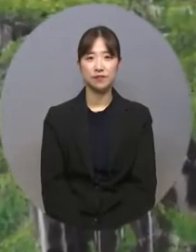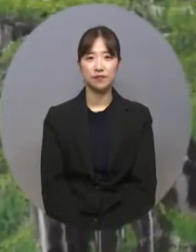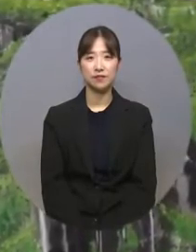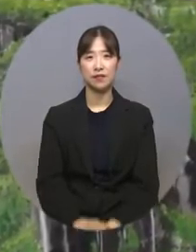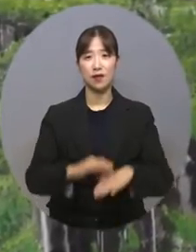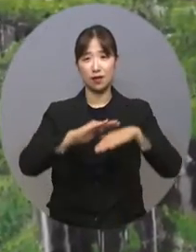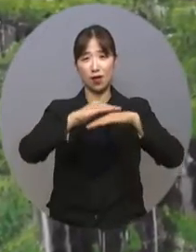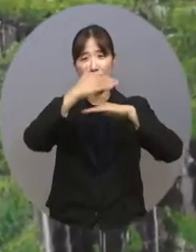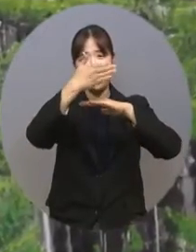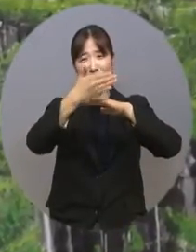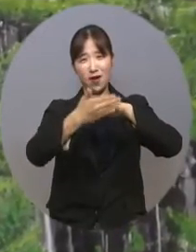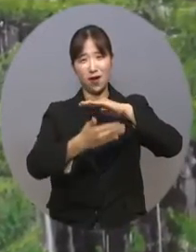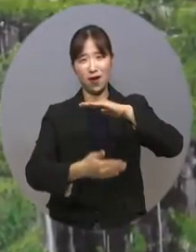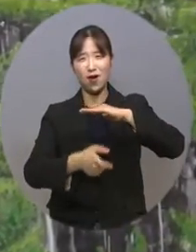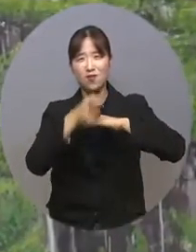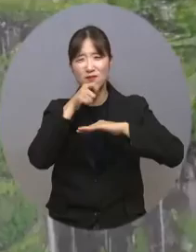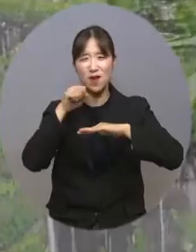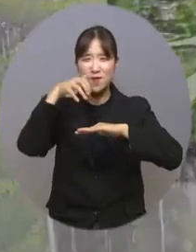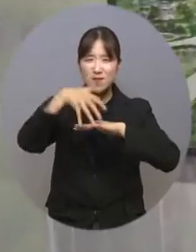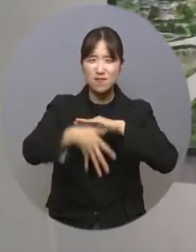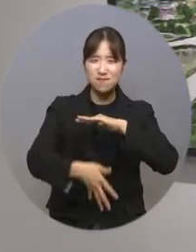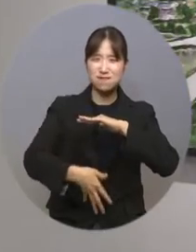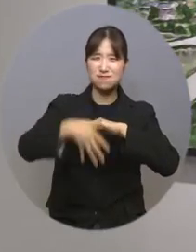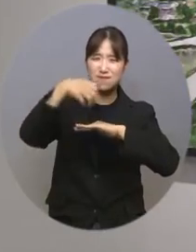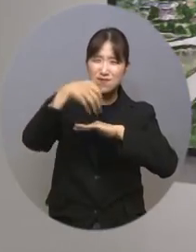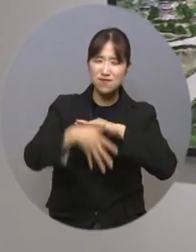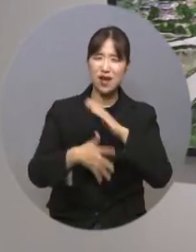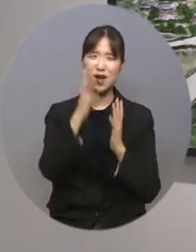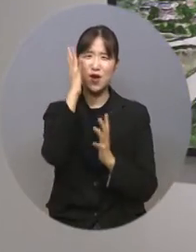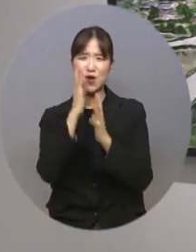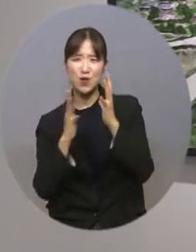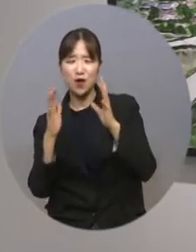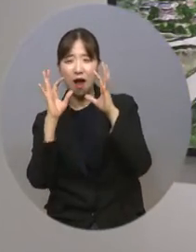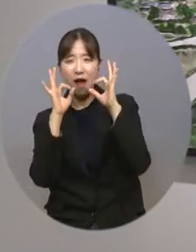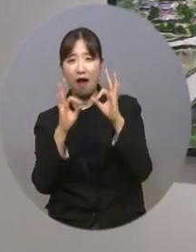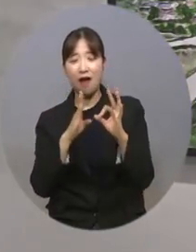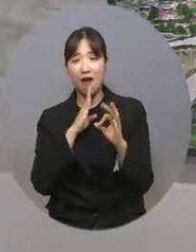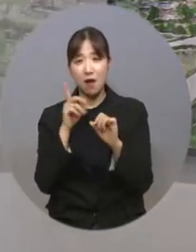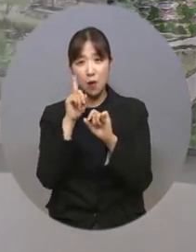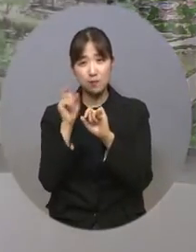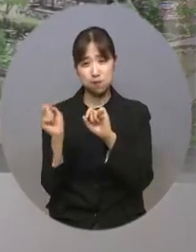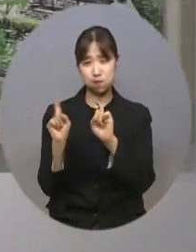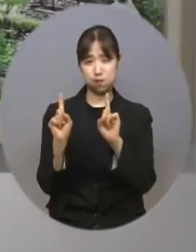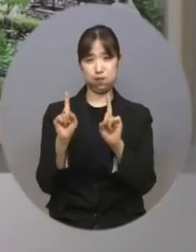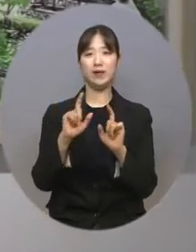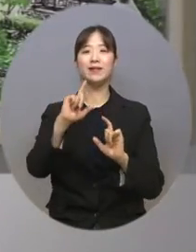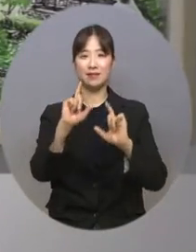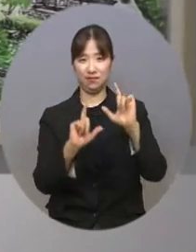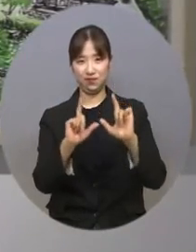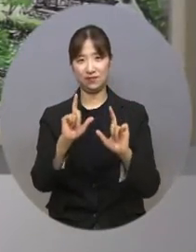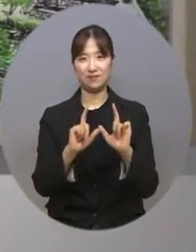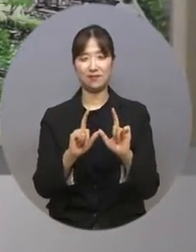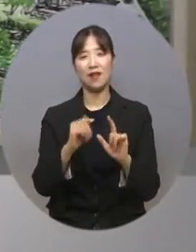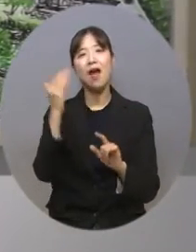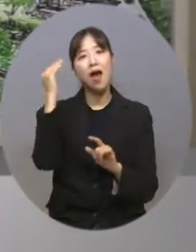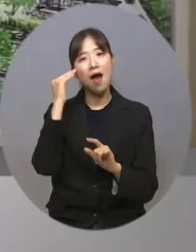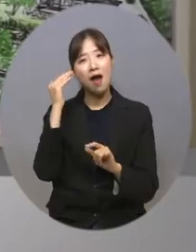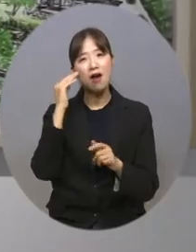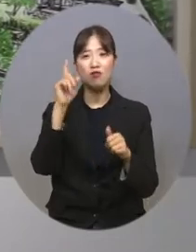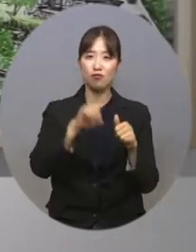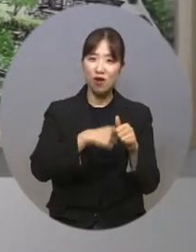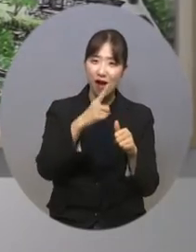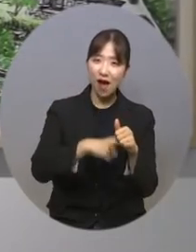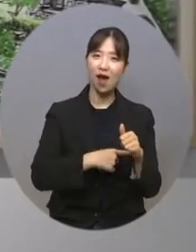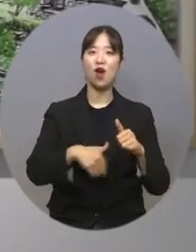절벽을 타고 흘러내리는 산수에 자연의 생동감이 넘쳐납니다. 우리 풍경을 사실적인